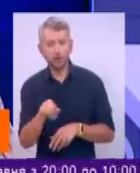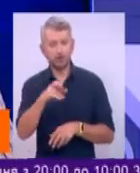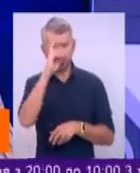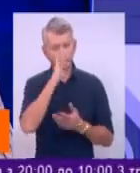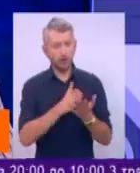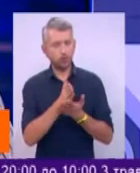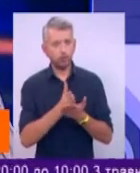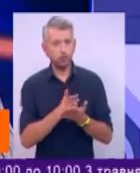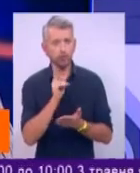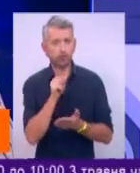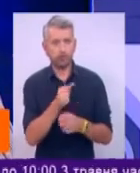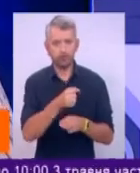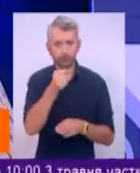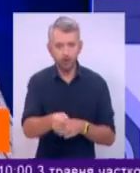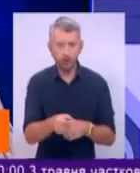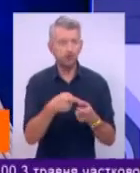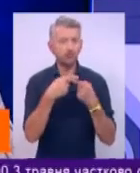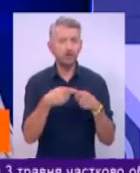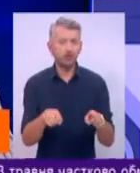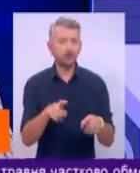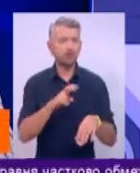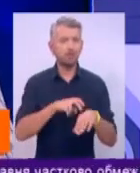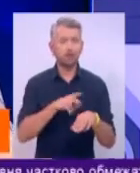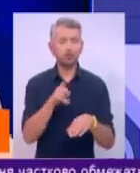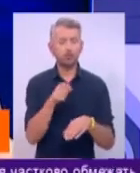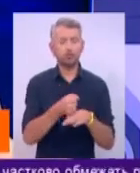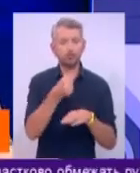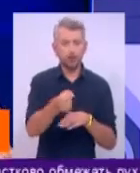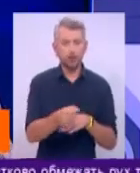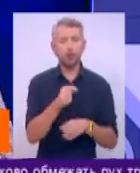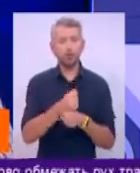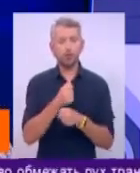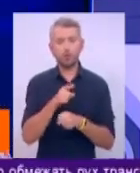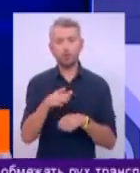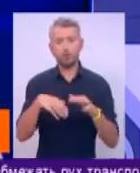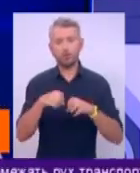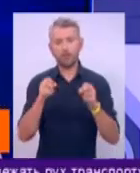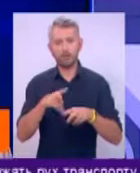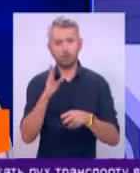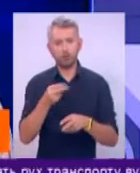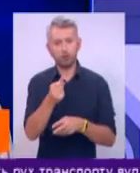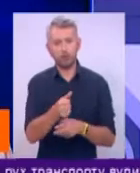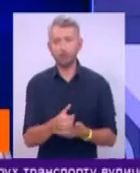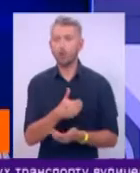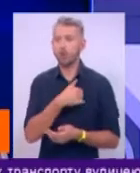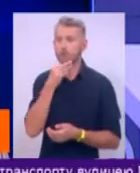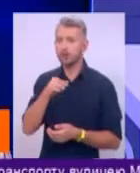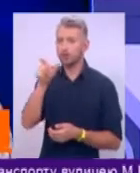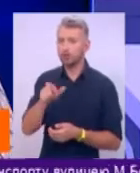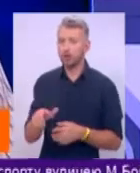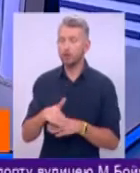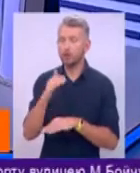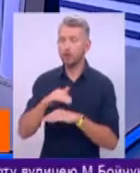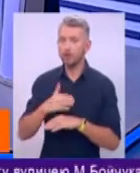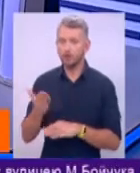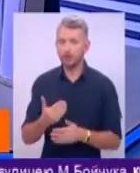державний службовець, який його скеровує, чи інший, наприклад, медик, який його скеровує, що робота цього фахівця буде оплачена. Хоче висловитись людина. Доброго вечора вам.